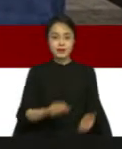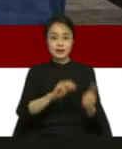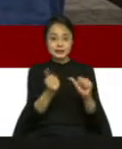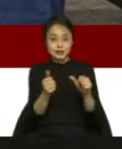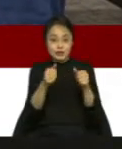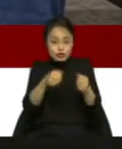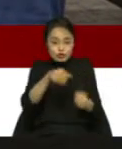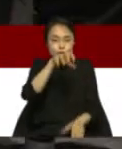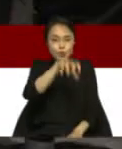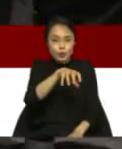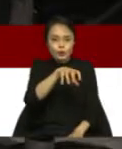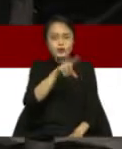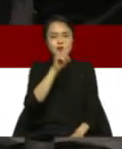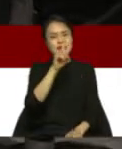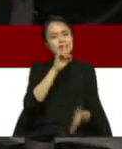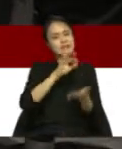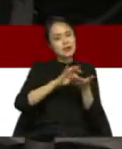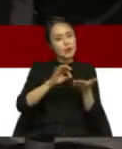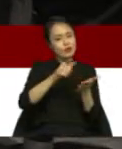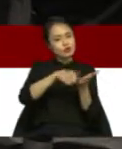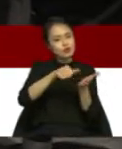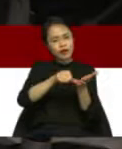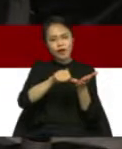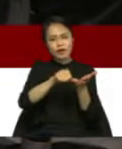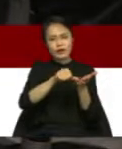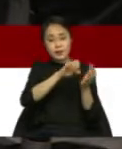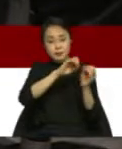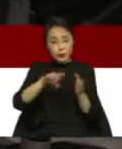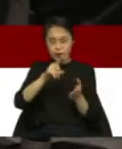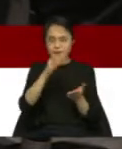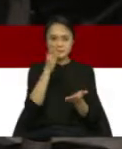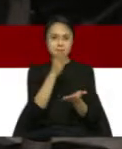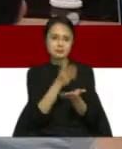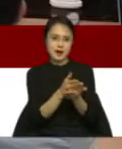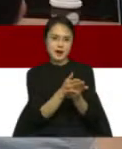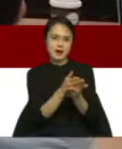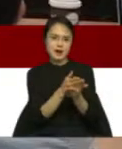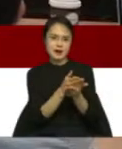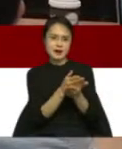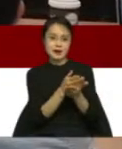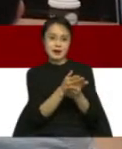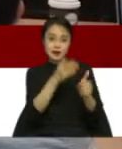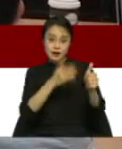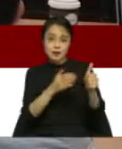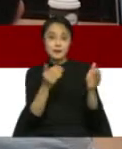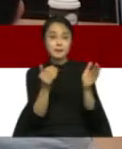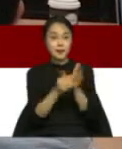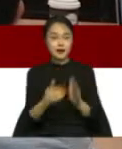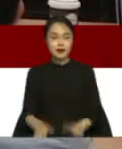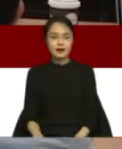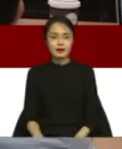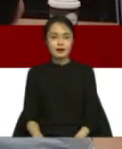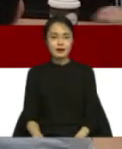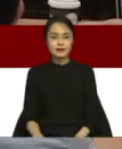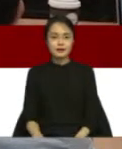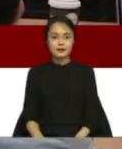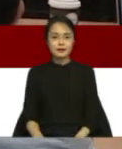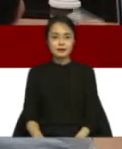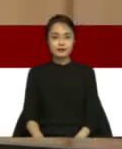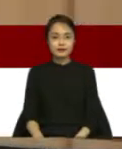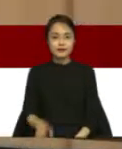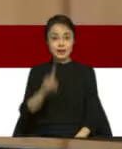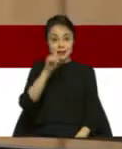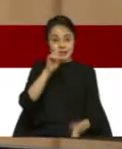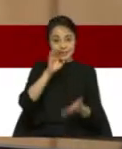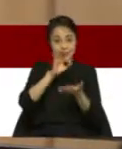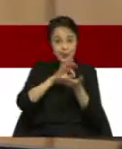했습니다. 또 단독주택 지역에는 오는 2020년까지 아파트처럼 특정 요일에 폐비닐만